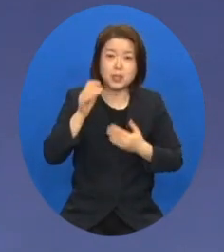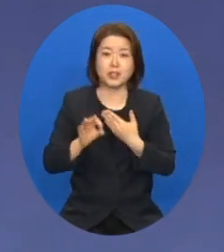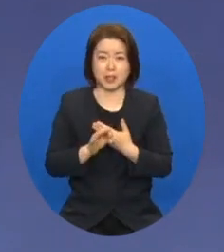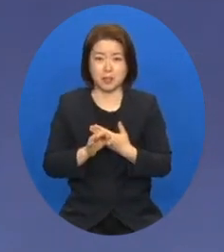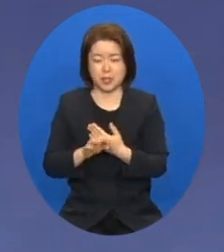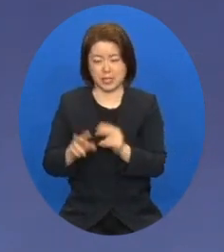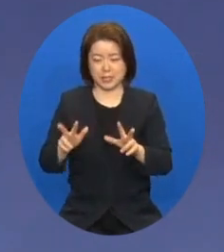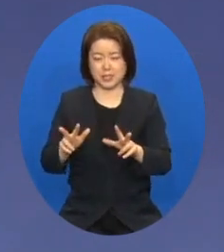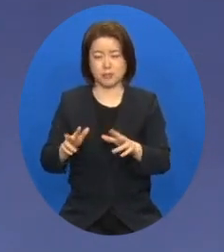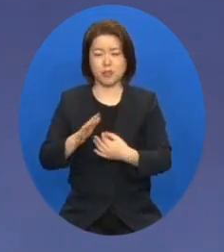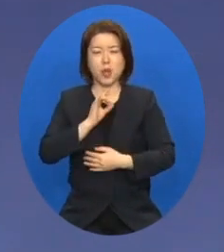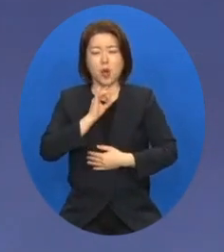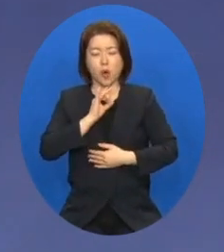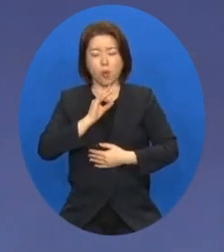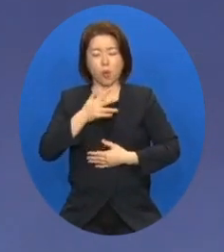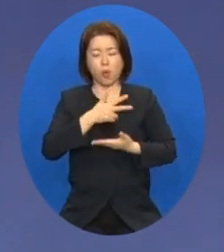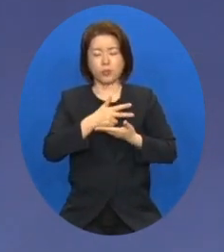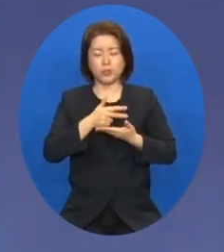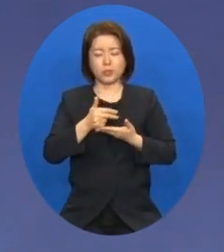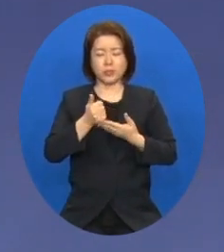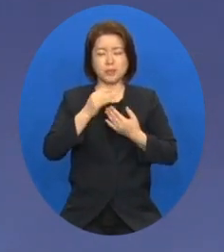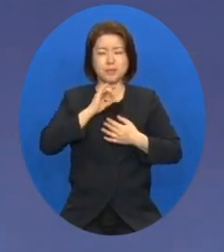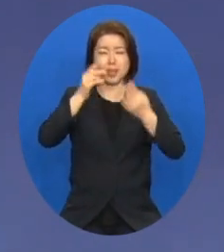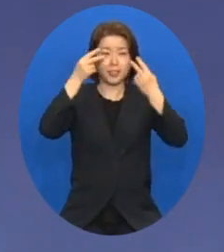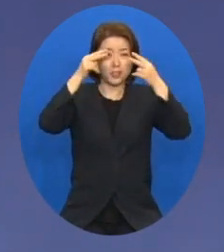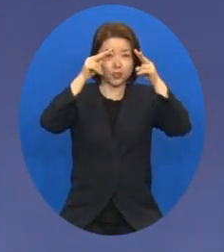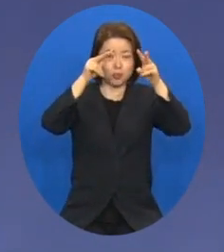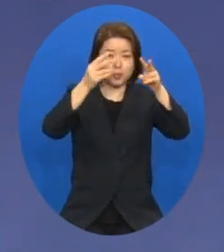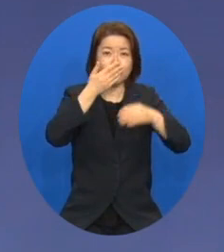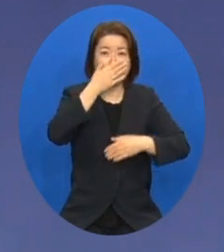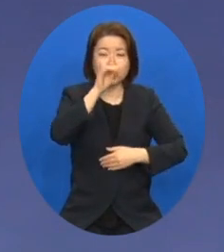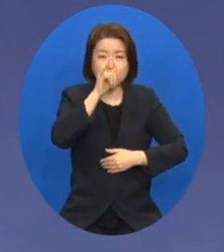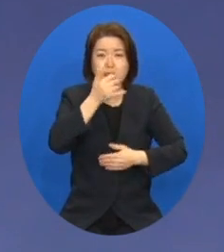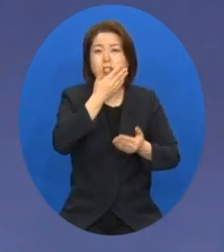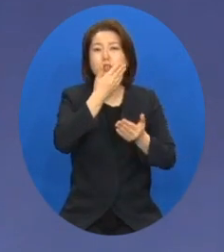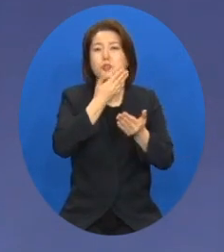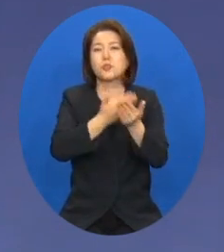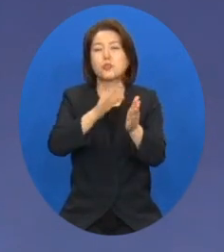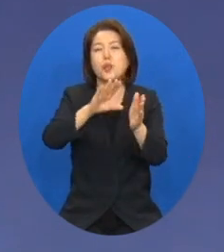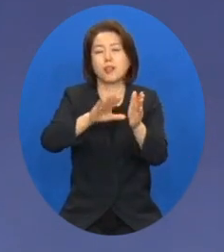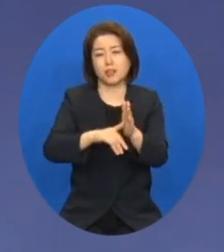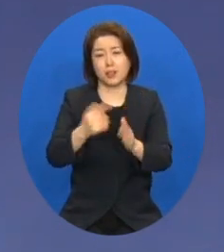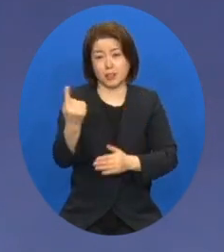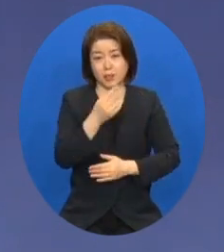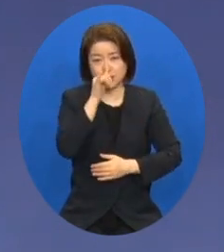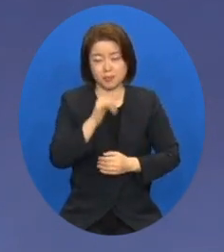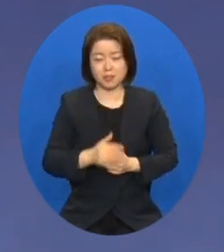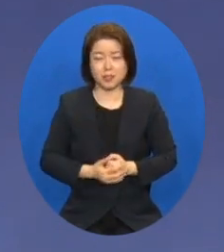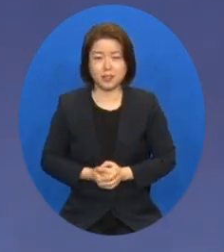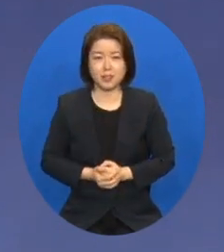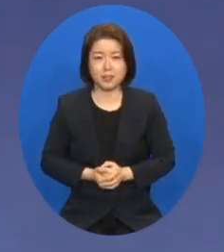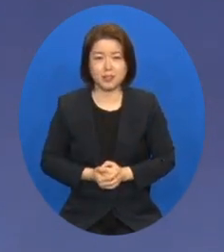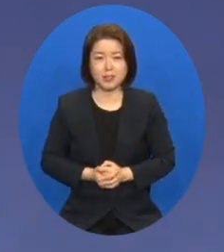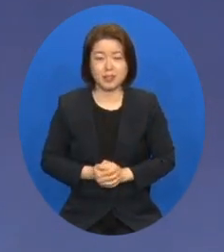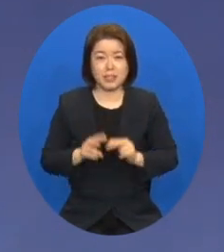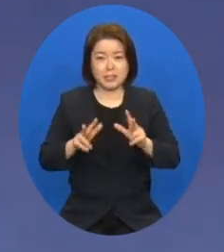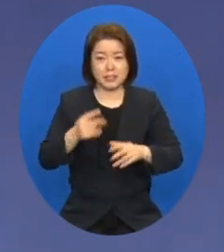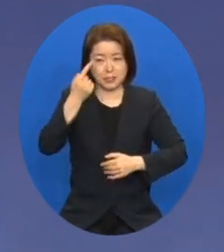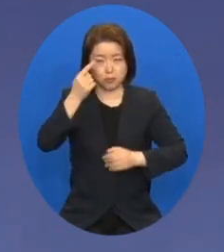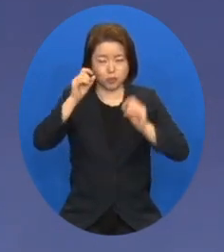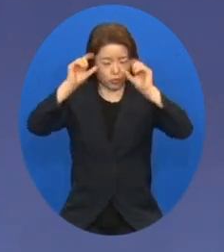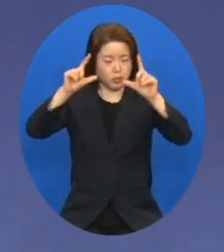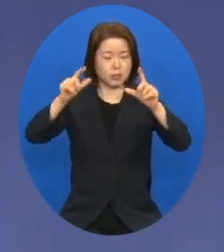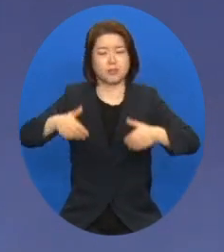오직 주님만 주목하는 아주 중요한 시기에 우리가 있는 것임 지금 눈이